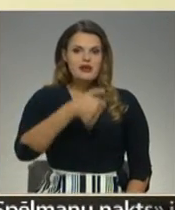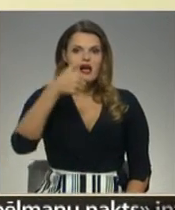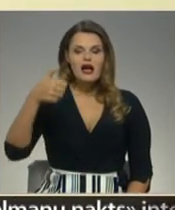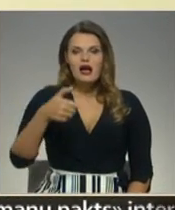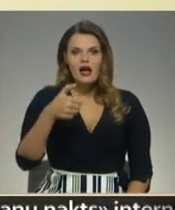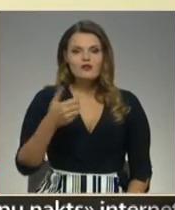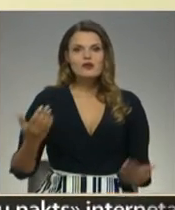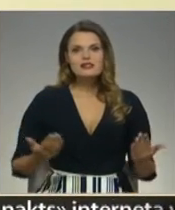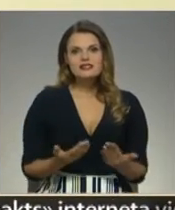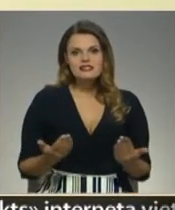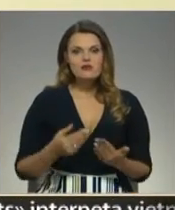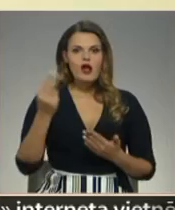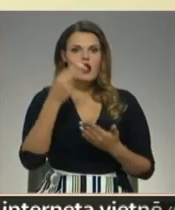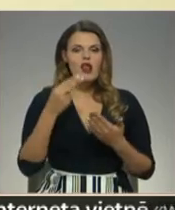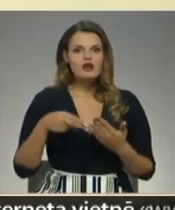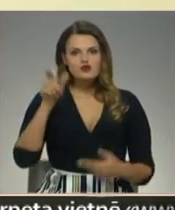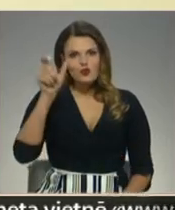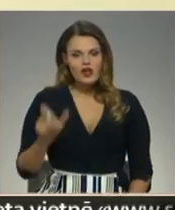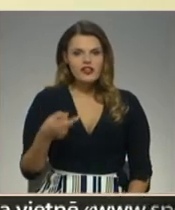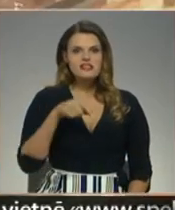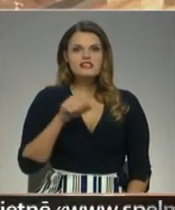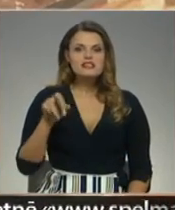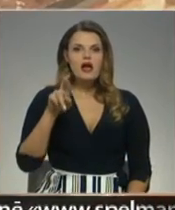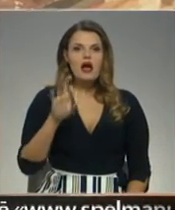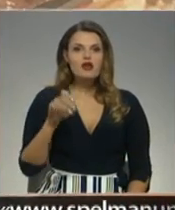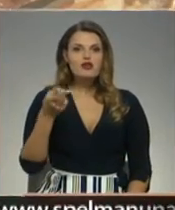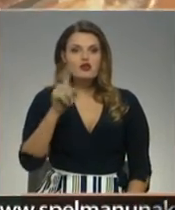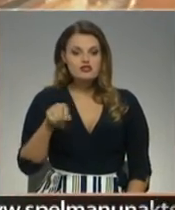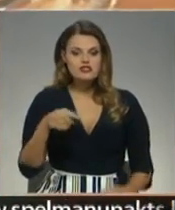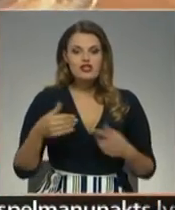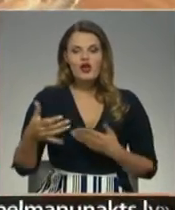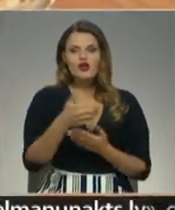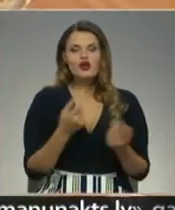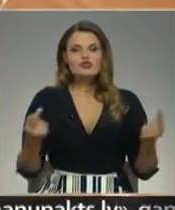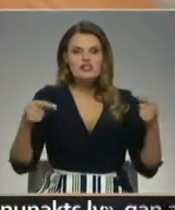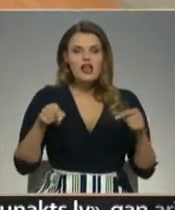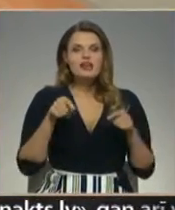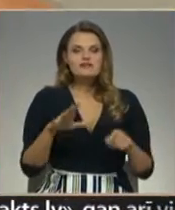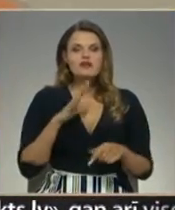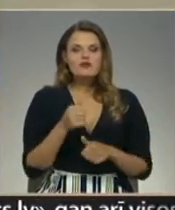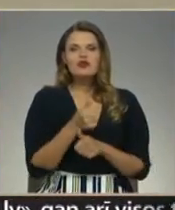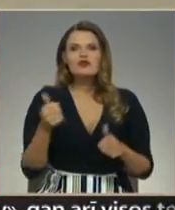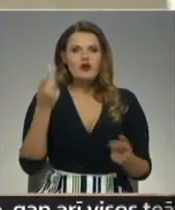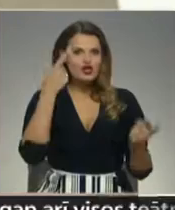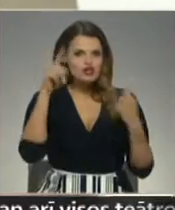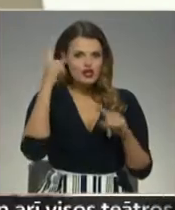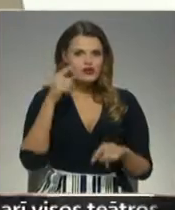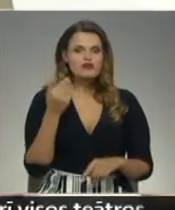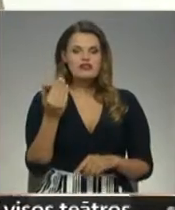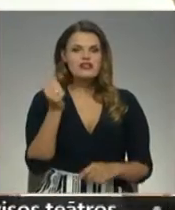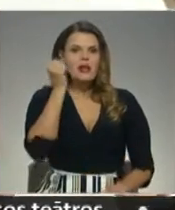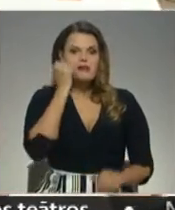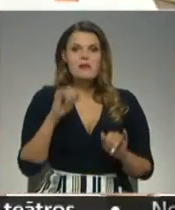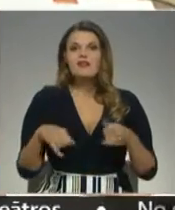Gados dzīvojas gleznotājs Roberts Stārosts. Tā kā ražas laiks māksliniekam bijis īpaši radošs, tad arī viņa